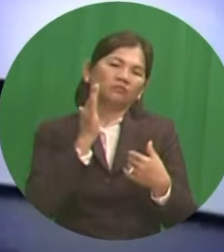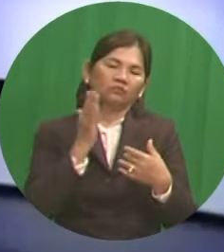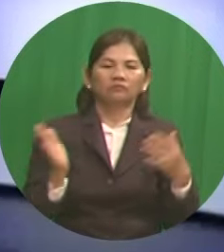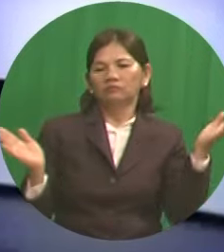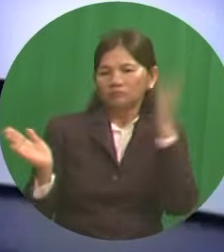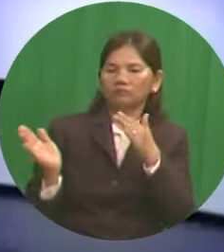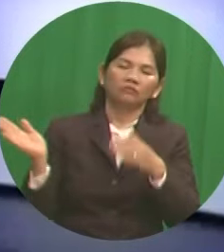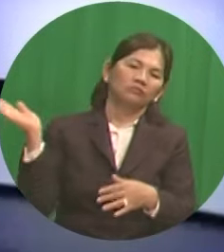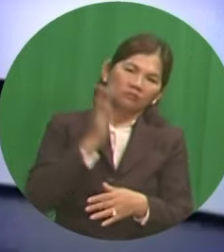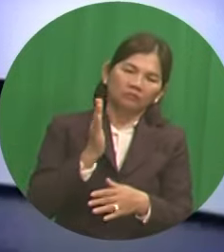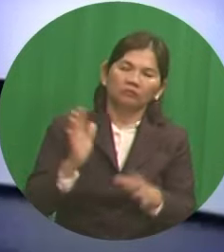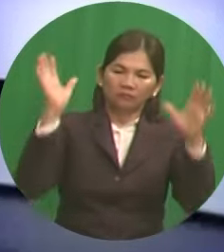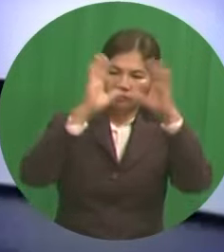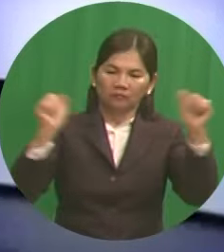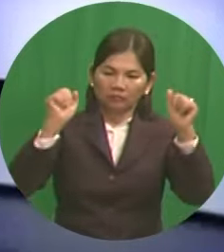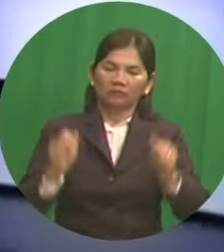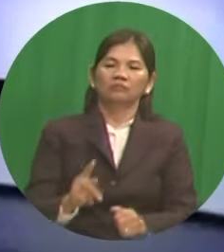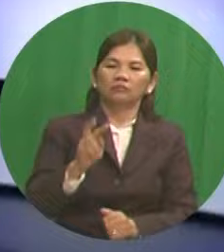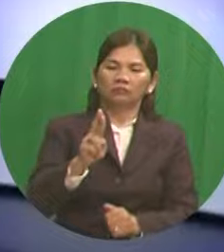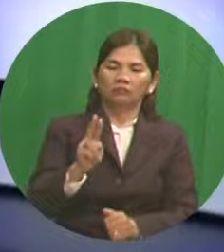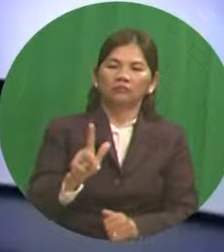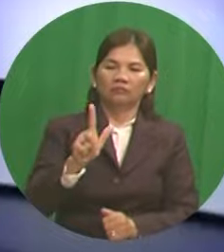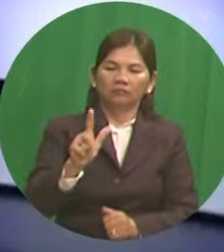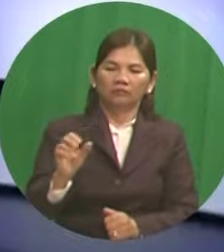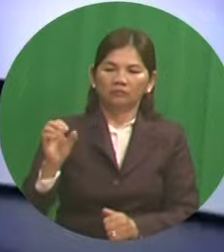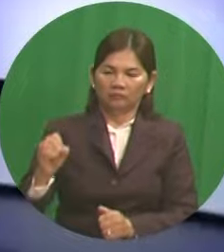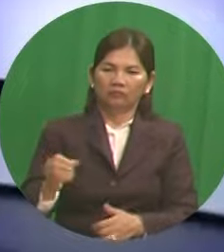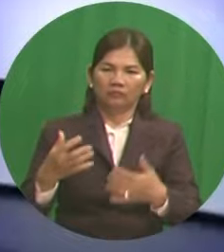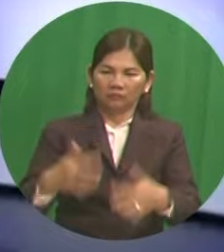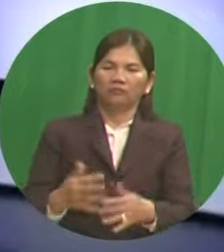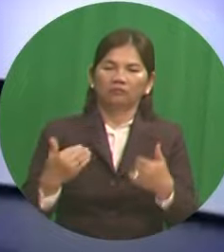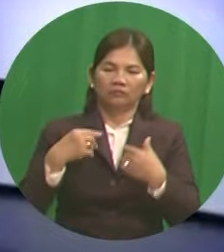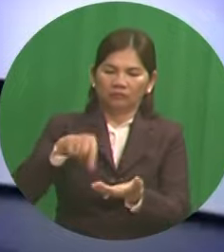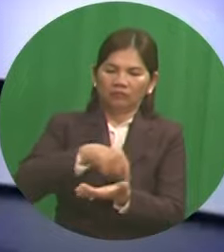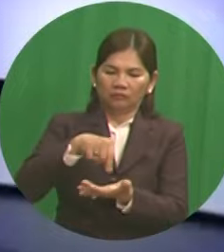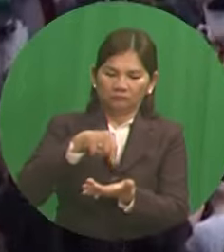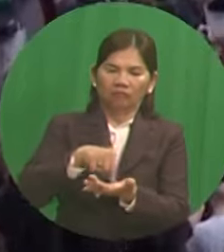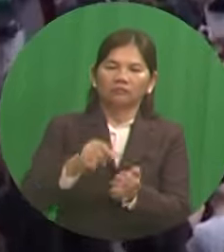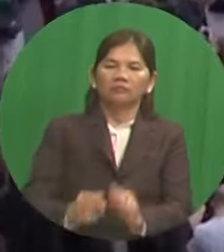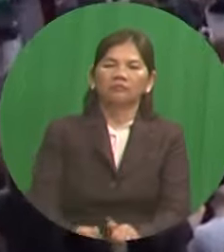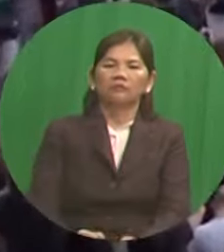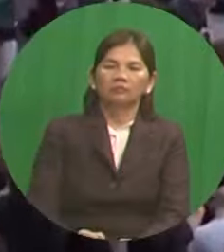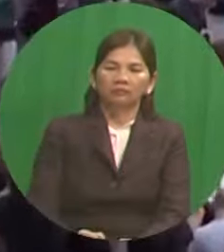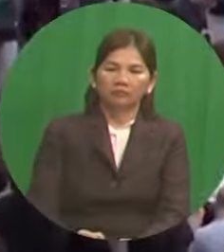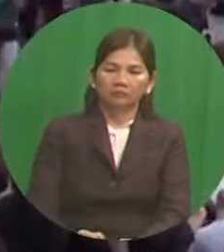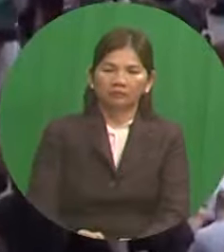មួយដៃទៀតទៅកាន់ប្រធានាធិបតីអេម៉ានុយអែលម៉ាក្រុងដែលប្រកាន់និន្នាការកណ្ដាលផងដែរ